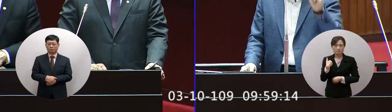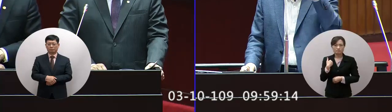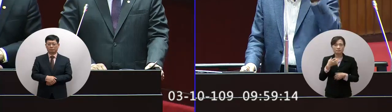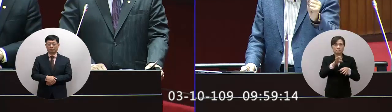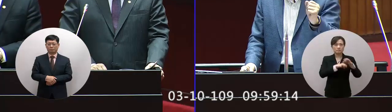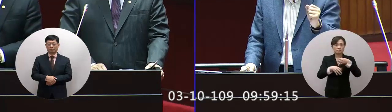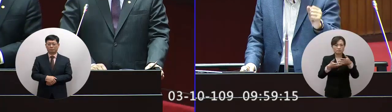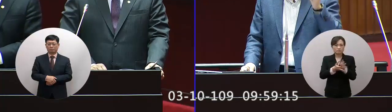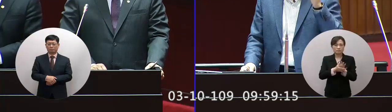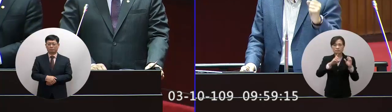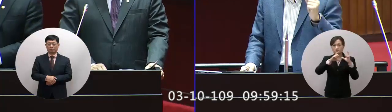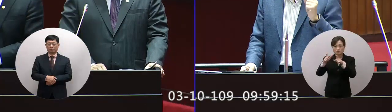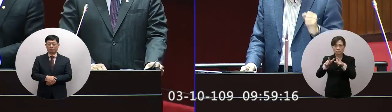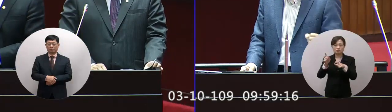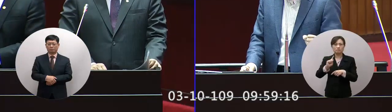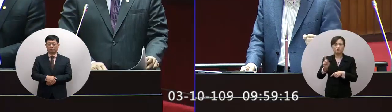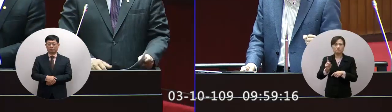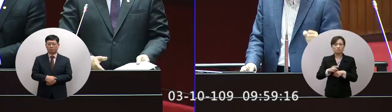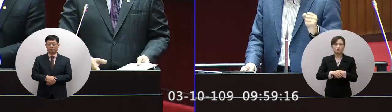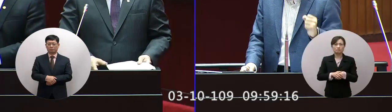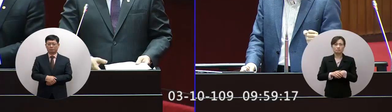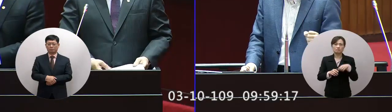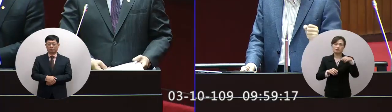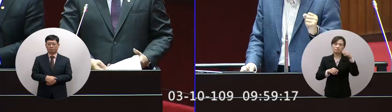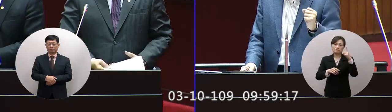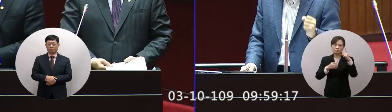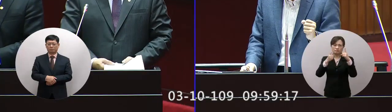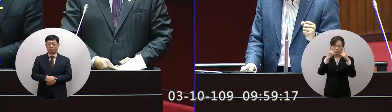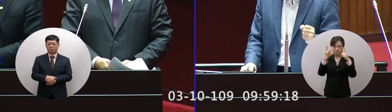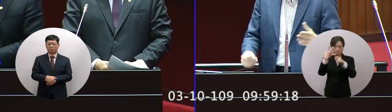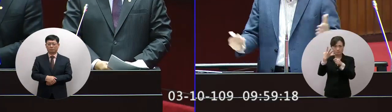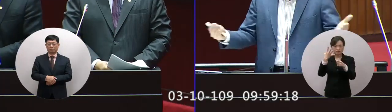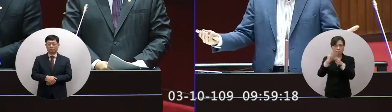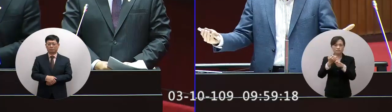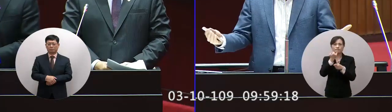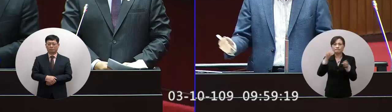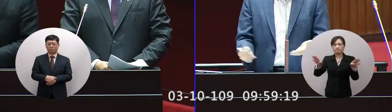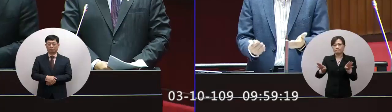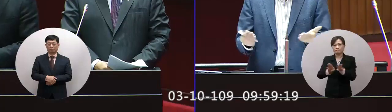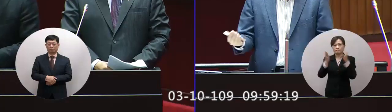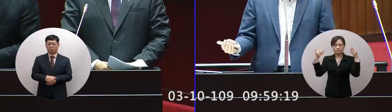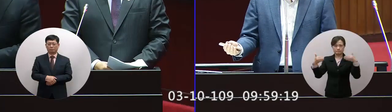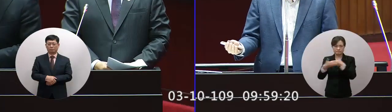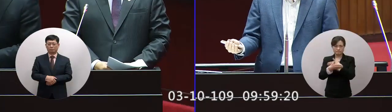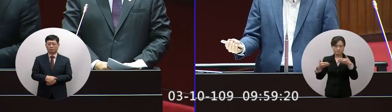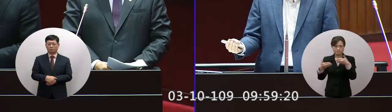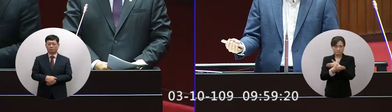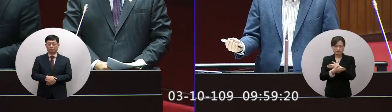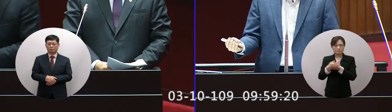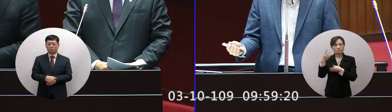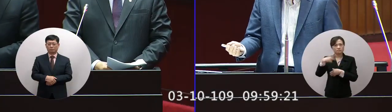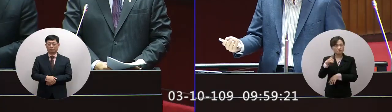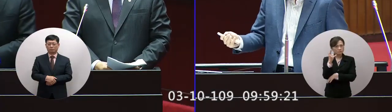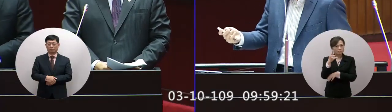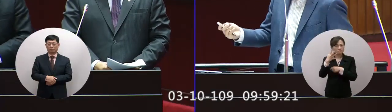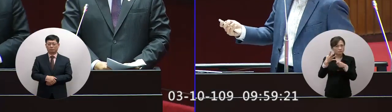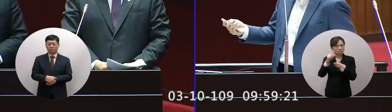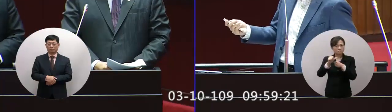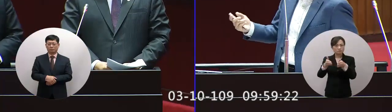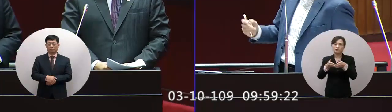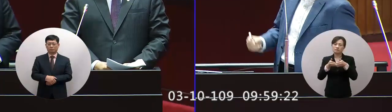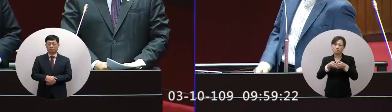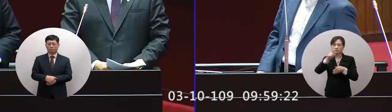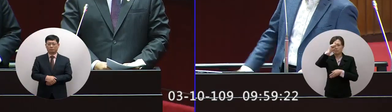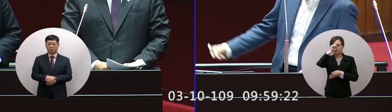回答是国贸局114年希望能够营运，再怎么说都这4、5年的事情， 希望有